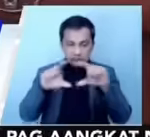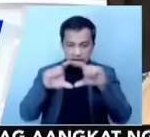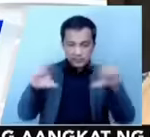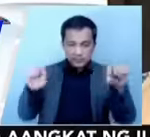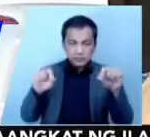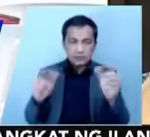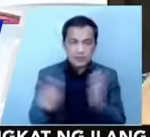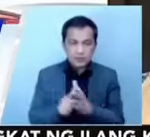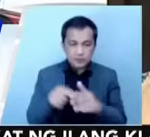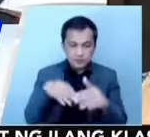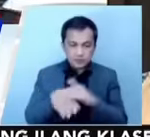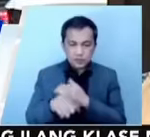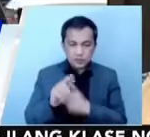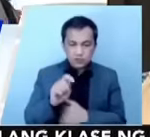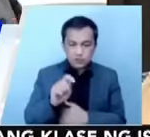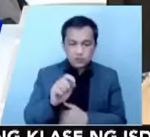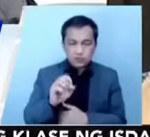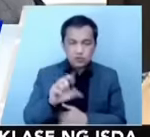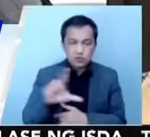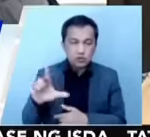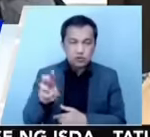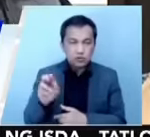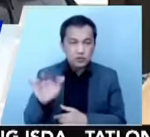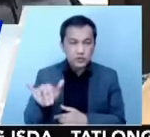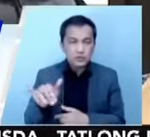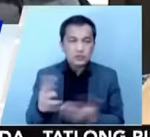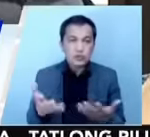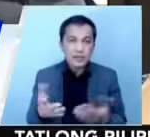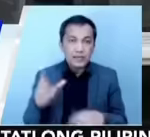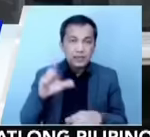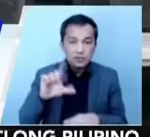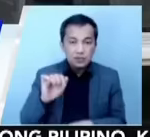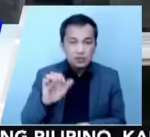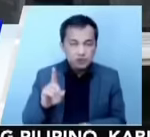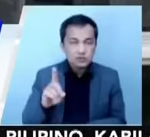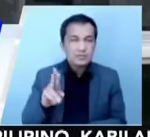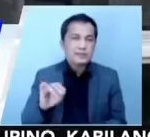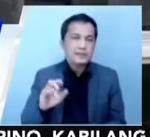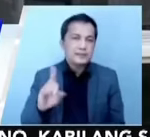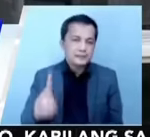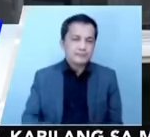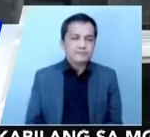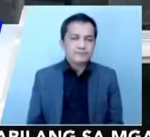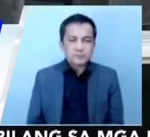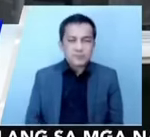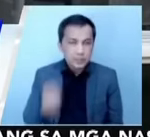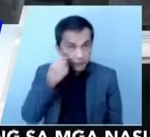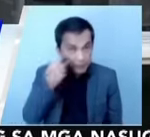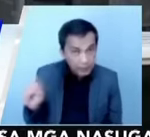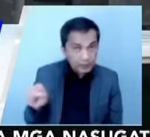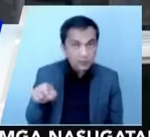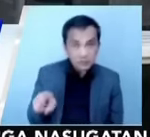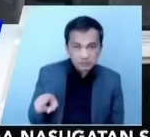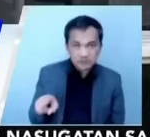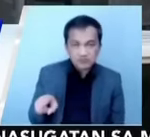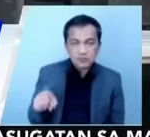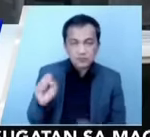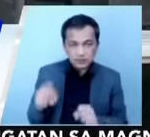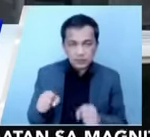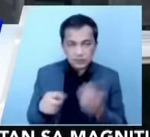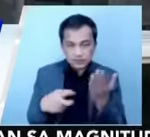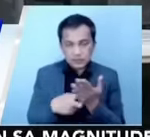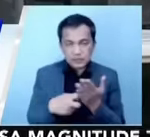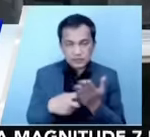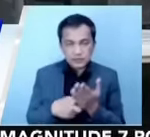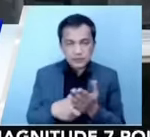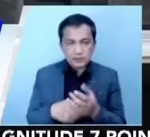sa tollways kung halimbawa ay wala kang load sa RFID. Kung lalabagin ito, pwedeng matikitan ang motorista